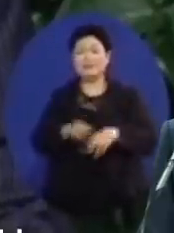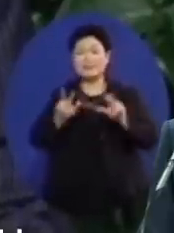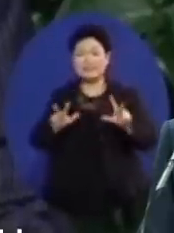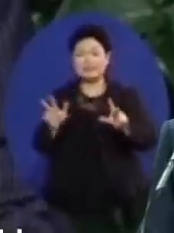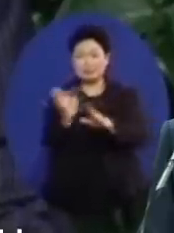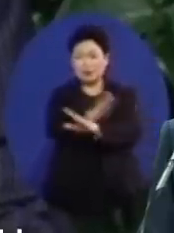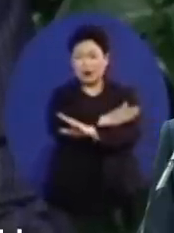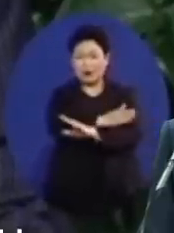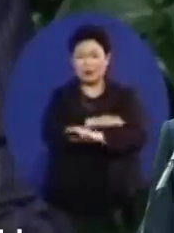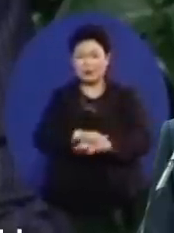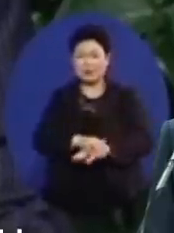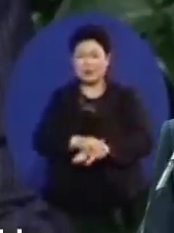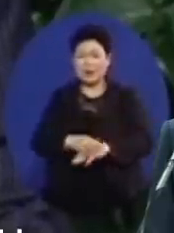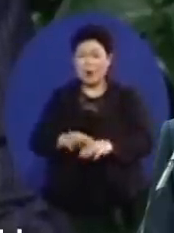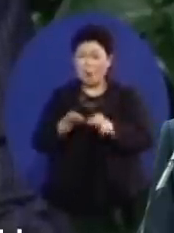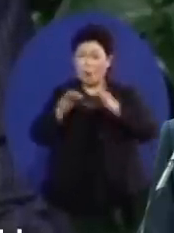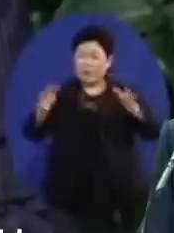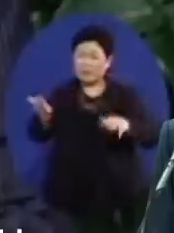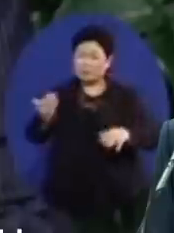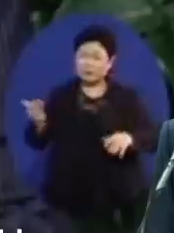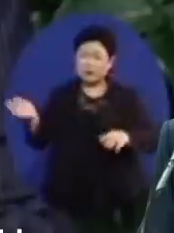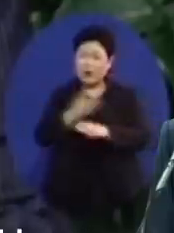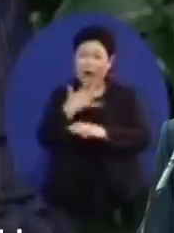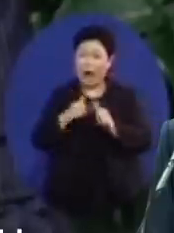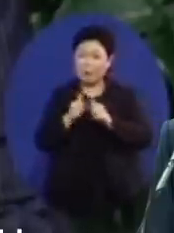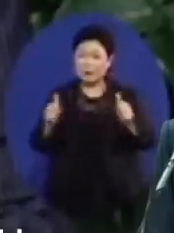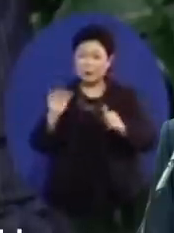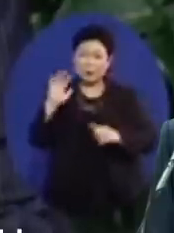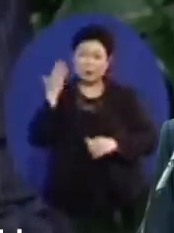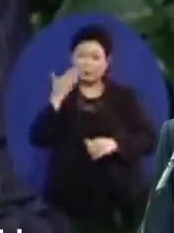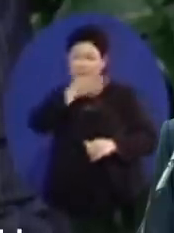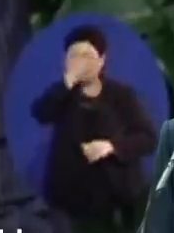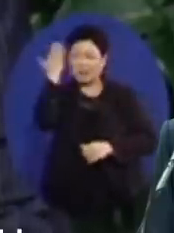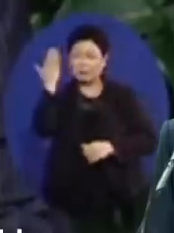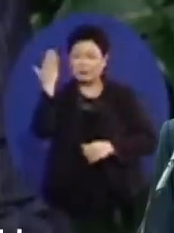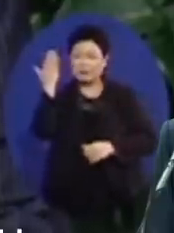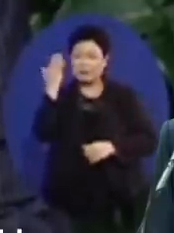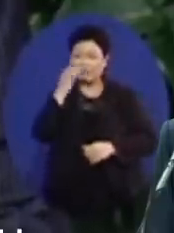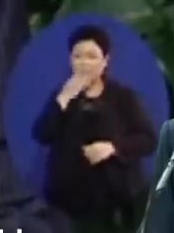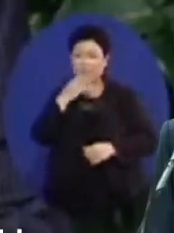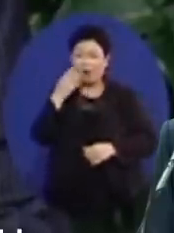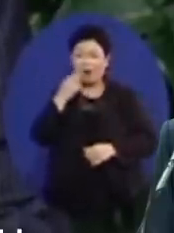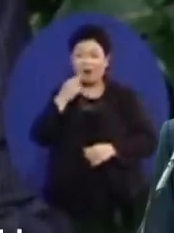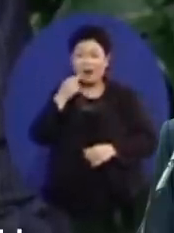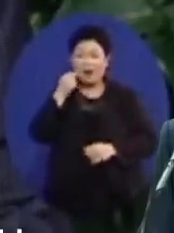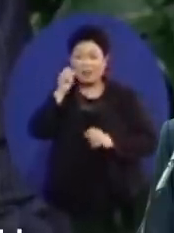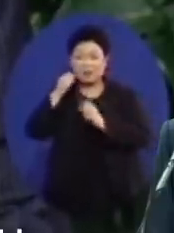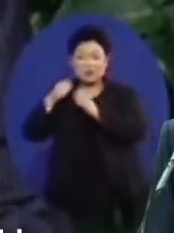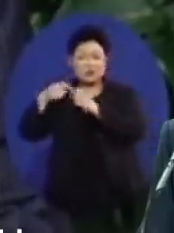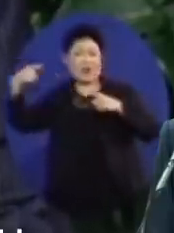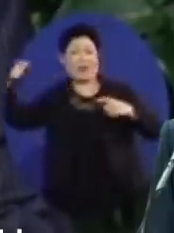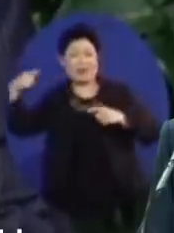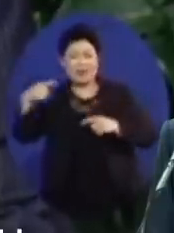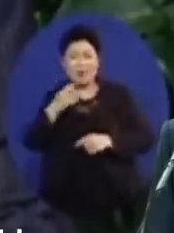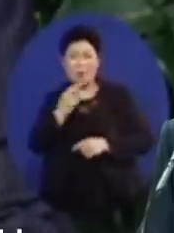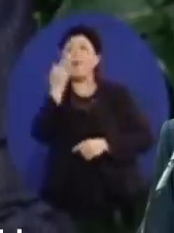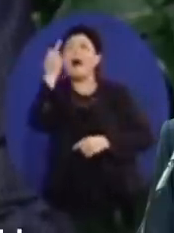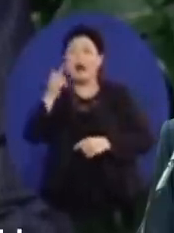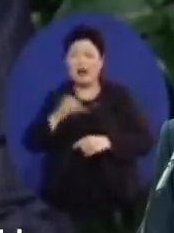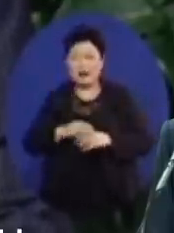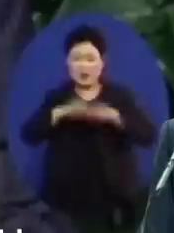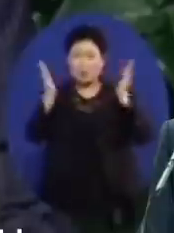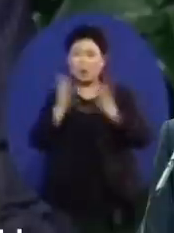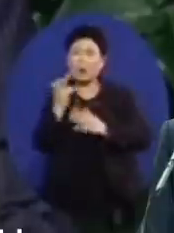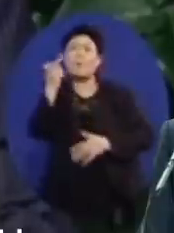지금부터 며칠 년 전에 벌써 아브라함은 요사이 젊은이들 하는 걸 했어요. 요사이 전부